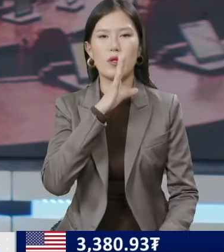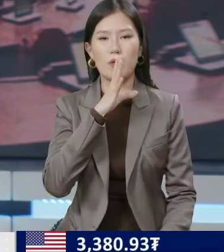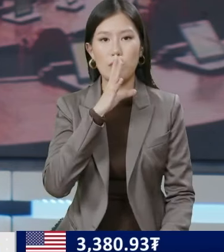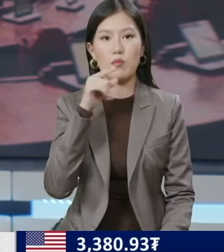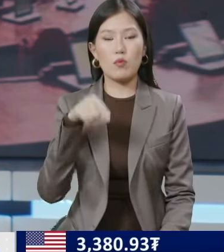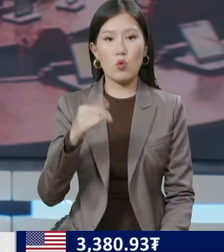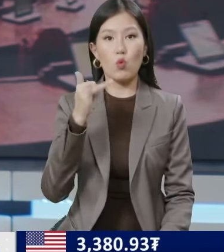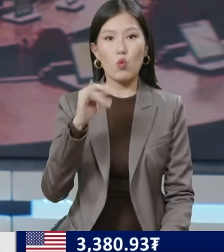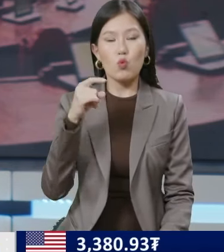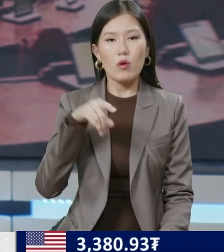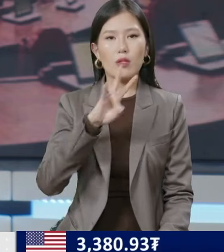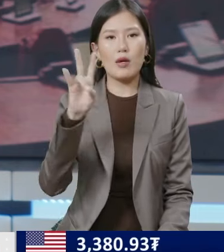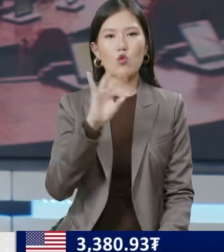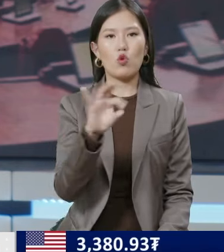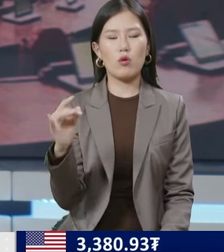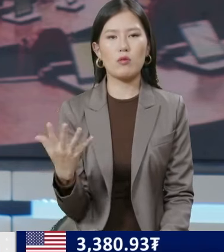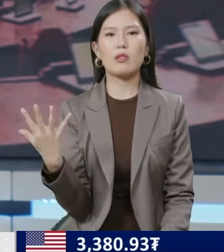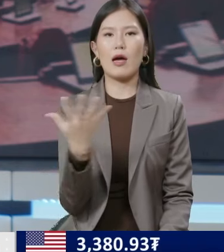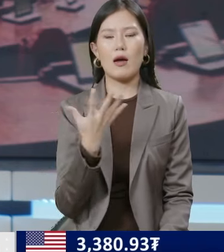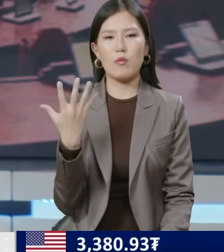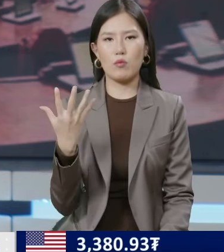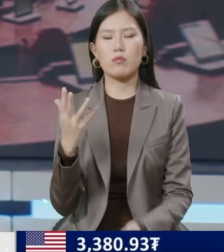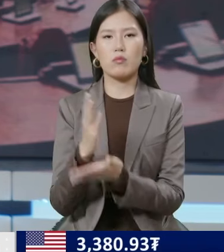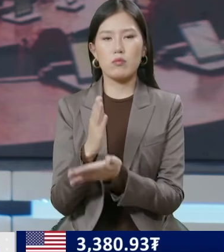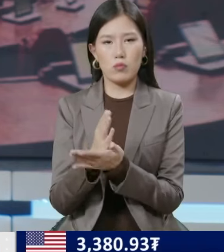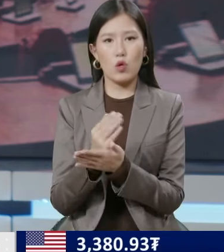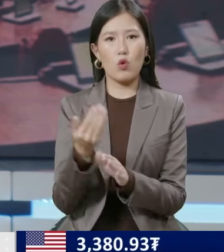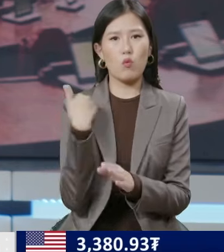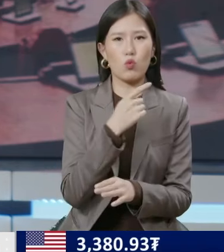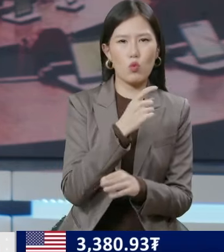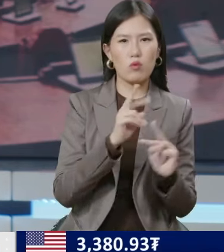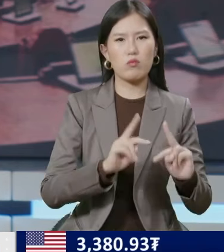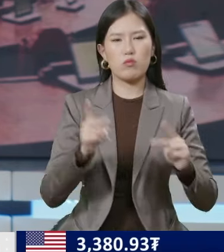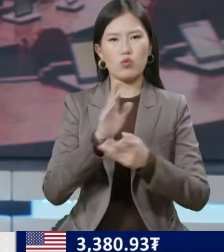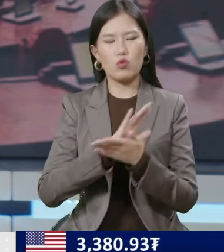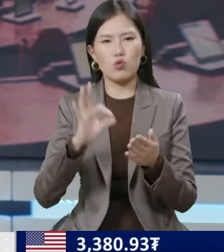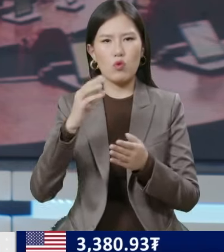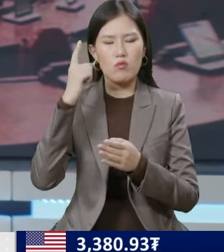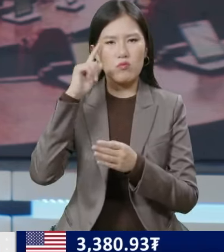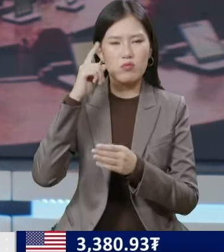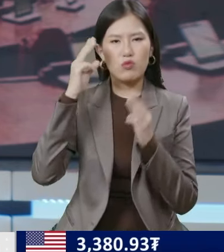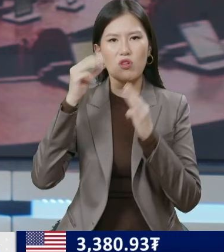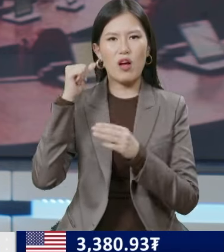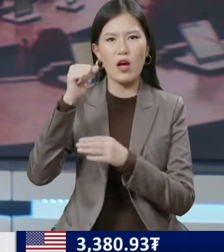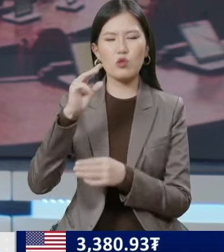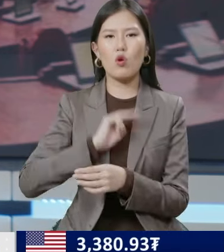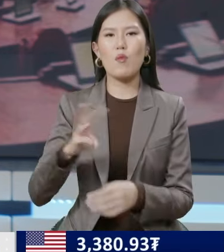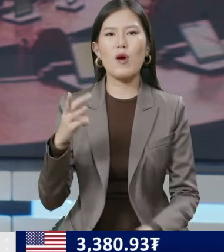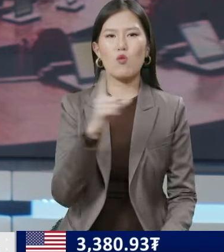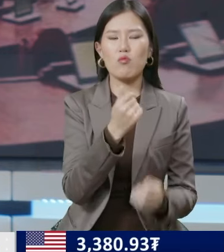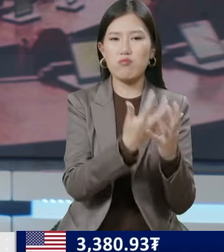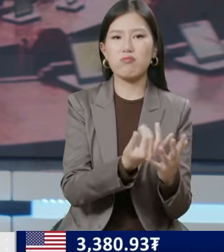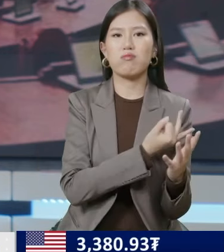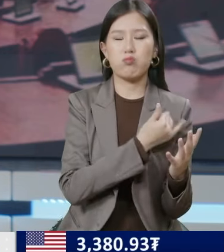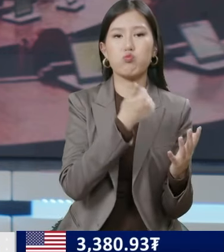намын төлөөлөлтэй. Илүү ардчилсан засаглалтай байх болов уу гэсэн хүлээлт ард иргэдийн дунд байна. Харин энэ олон намын төлөөллийг